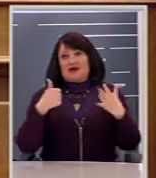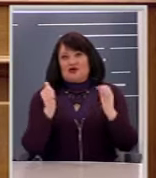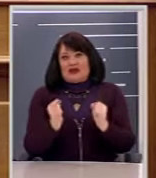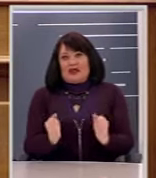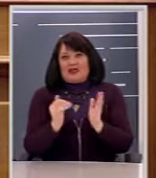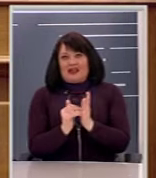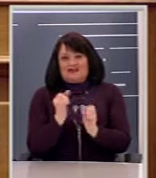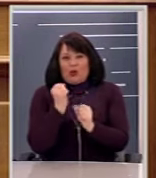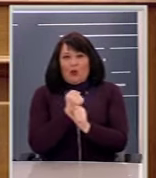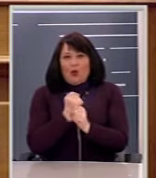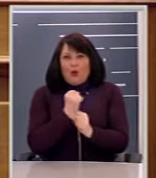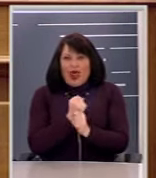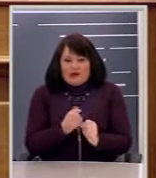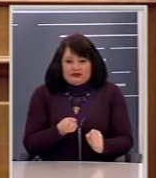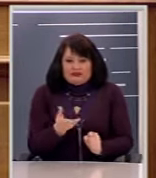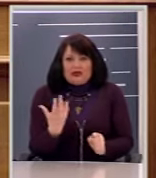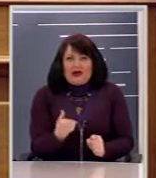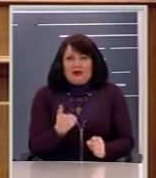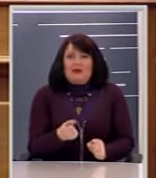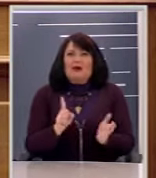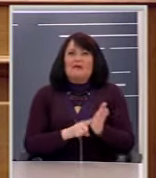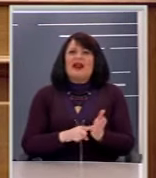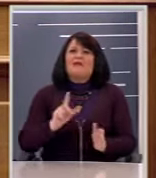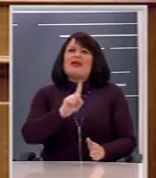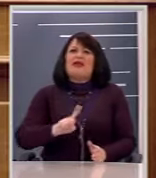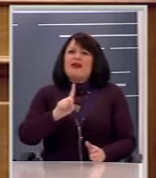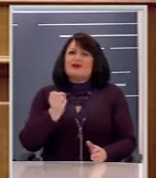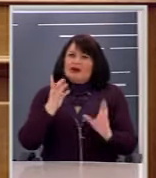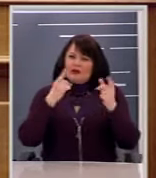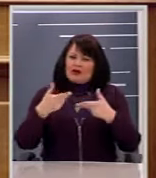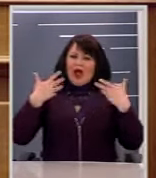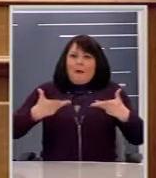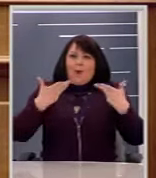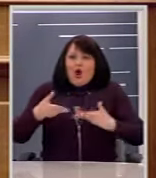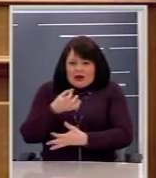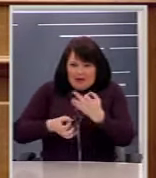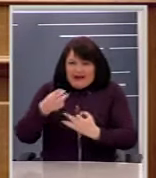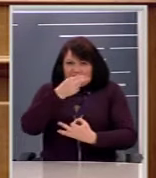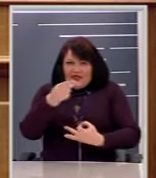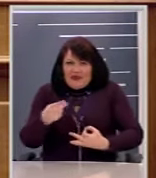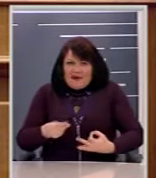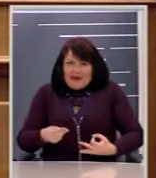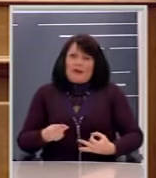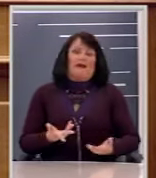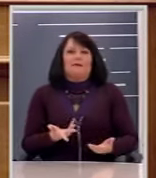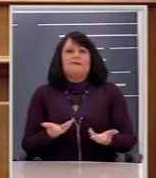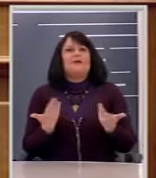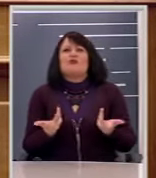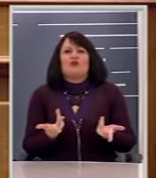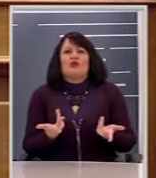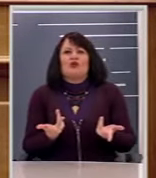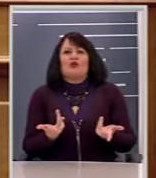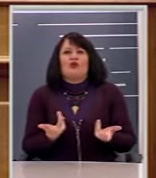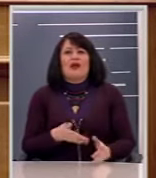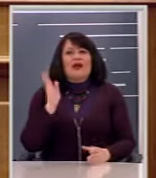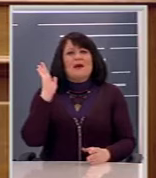αυτό ακριβώς θα πρέπει να απολογηθεί η αξιωματική αντιπολίτευση. Και όχι για όλα αυτά τα οποία ακούγονται εδώ με αναφορές στην